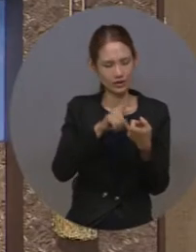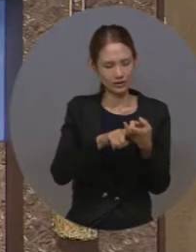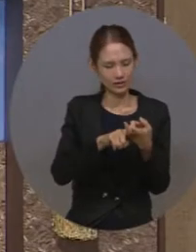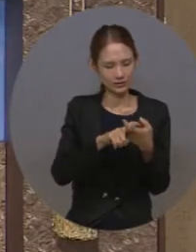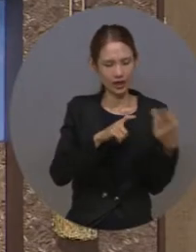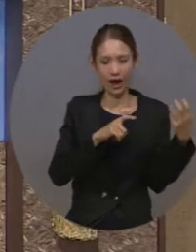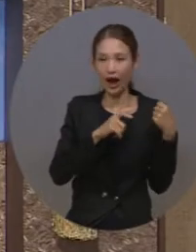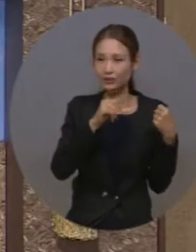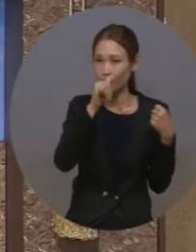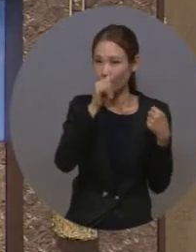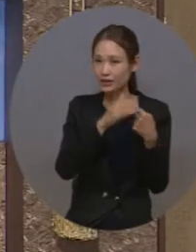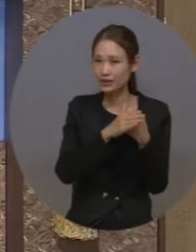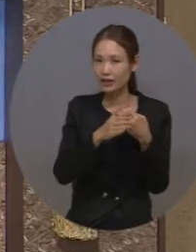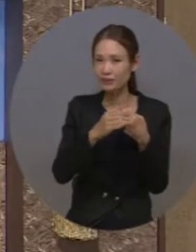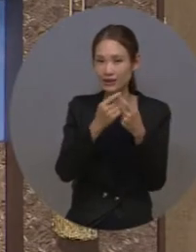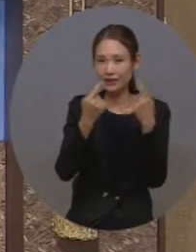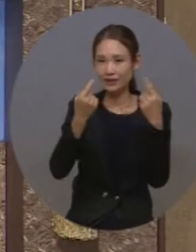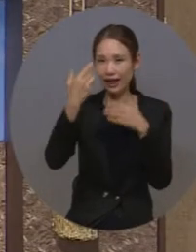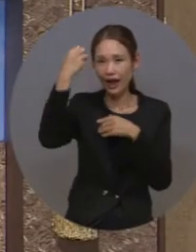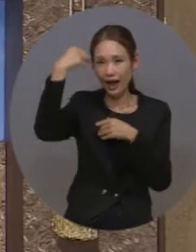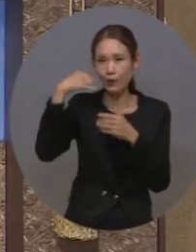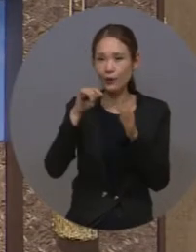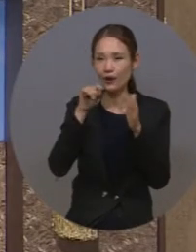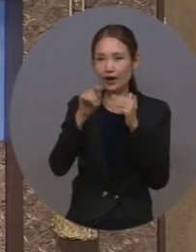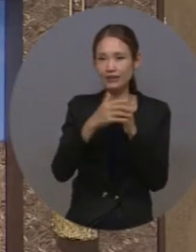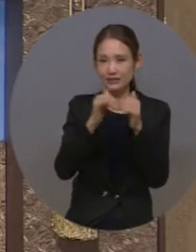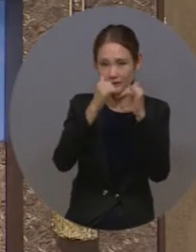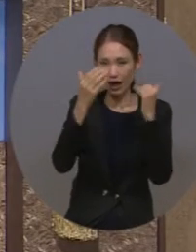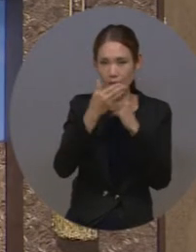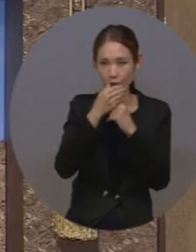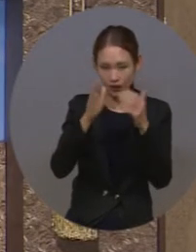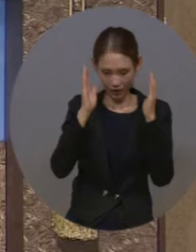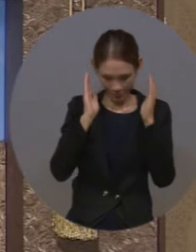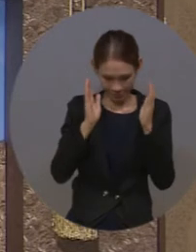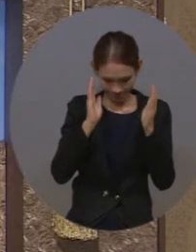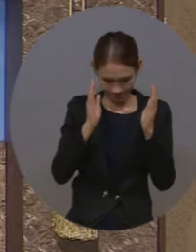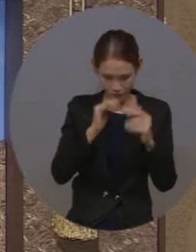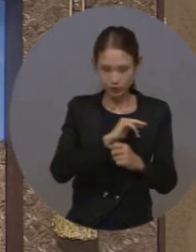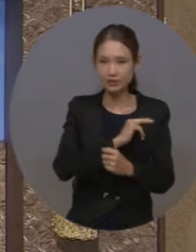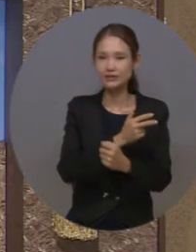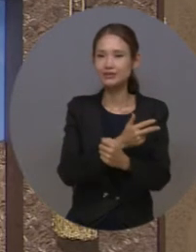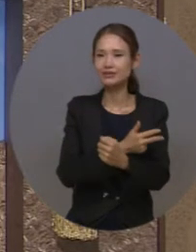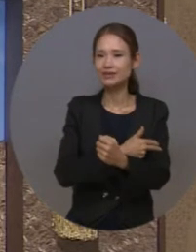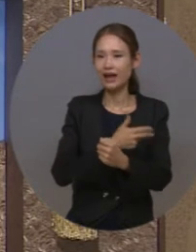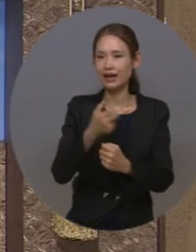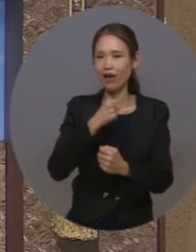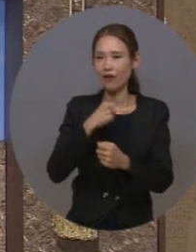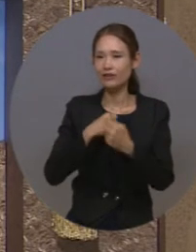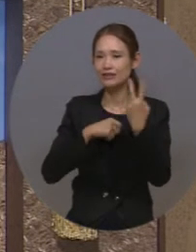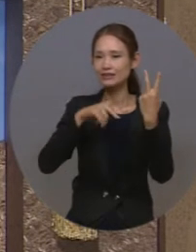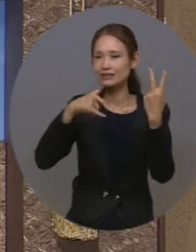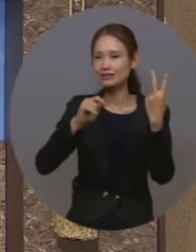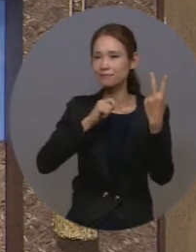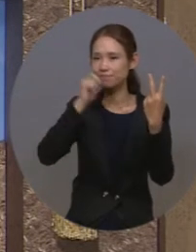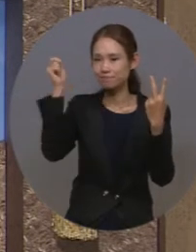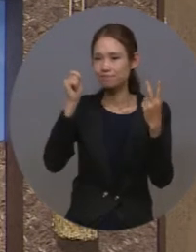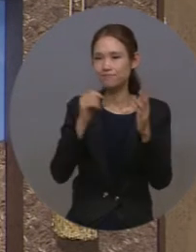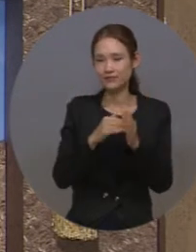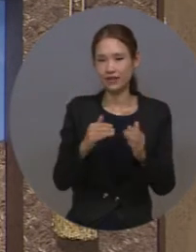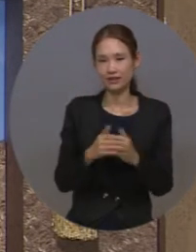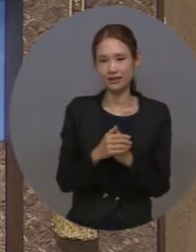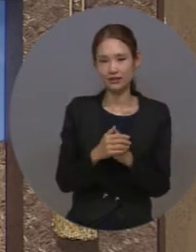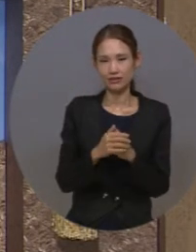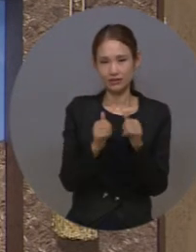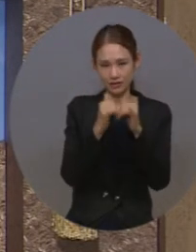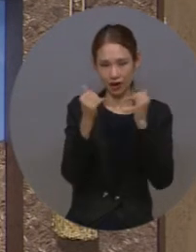그것 때문에 이제 대학원 가서 예. 사회복지학과를 공부를 해가지고 사회복지사 자격증을 2급을 땄습니다. 네. 그러면서 사회복지에